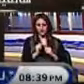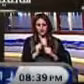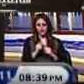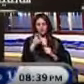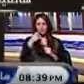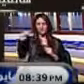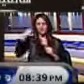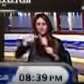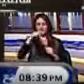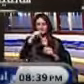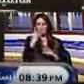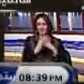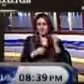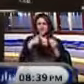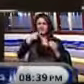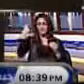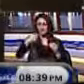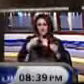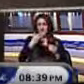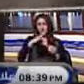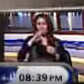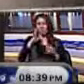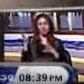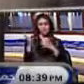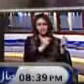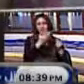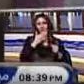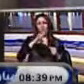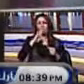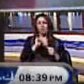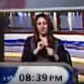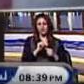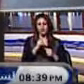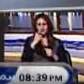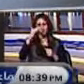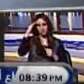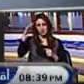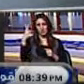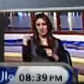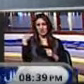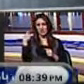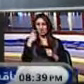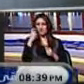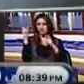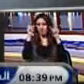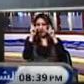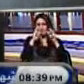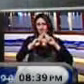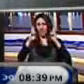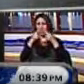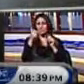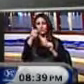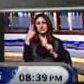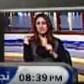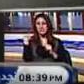الحمد لله على سلامة رونق يا أستاذ هاني، وأنا يعني بالنيابة عنك أنا بشكر جدا مصلحة الأمن العام